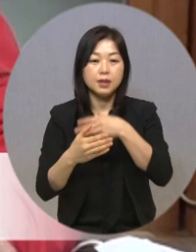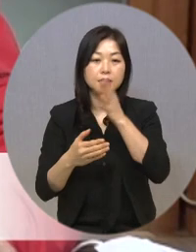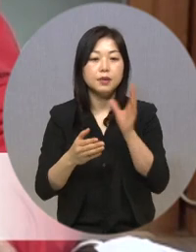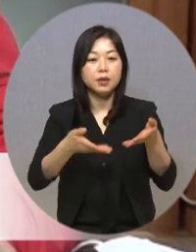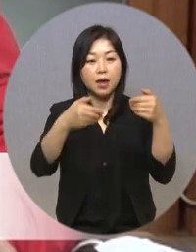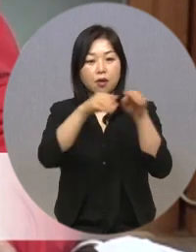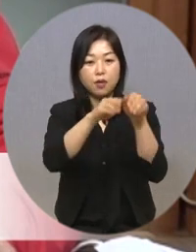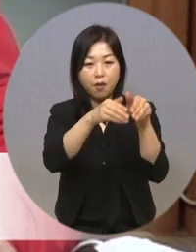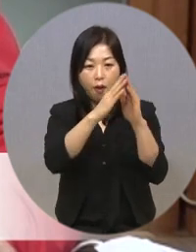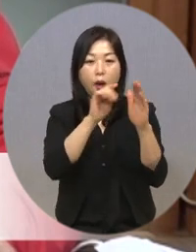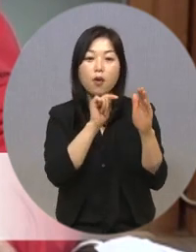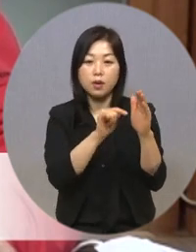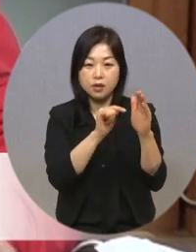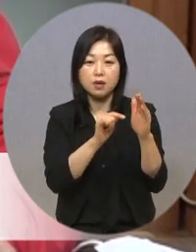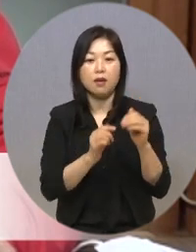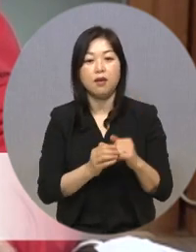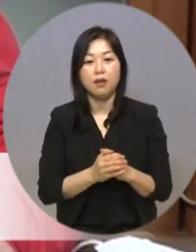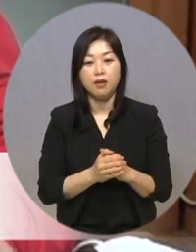실버타운을 하기 위해서